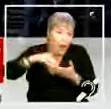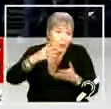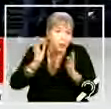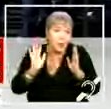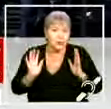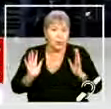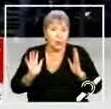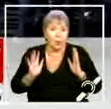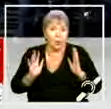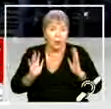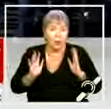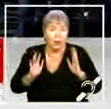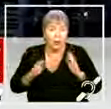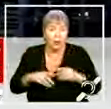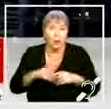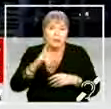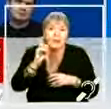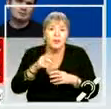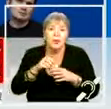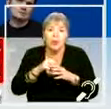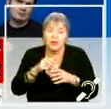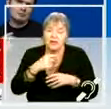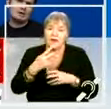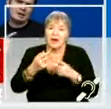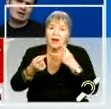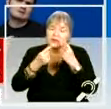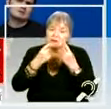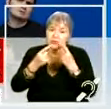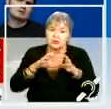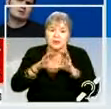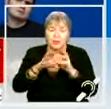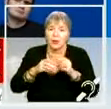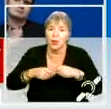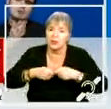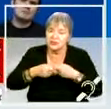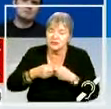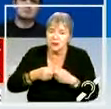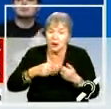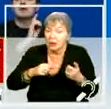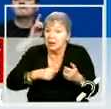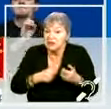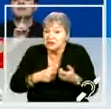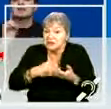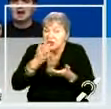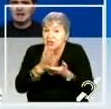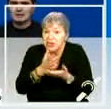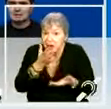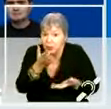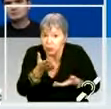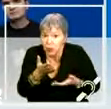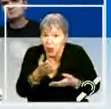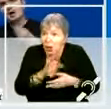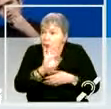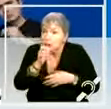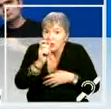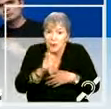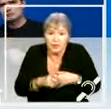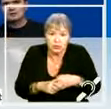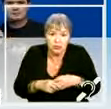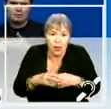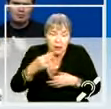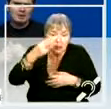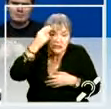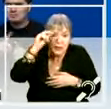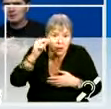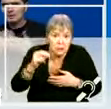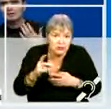care trebuie să-l aibă ministrul muncii cu cei de la sindicat. Există dreptul fiecăruia de a sesiza dacă sunt neclarități, dar sunt